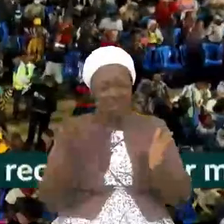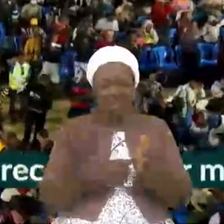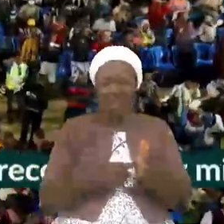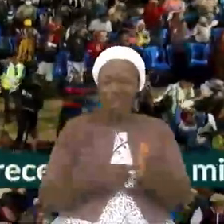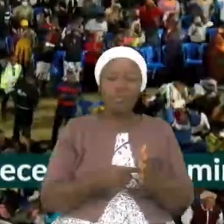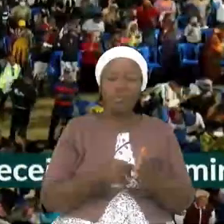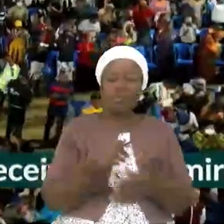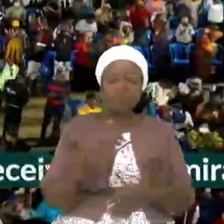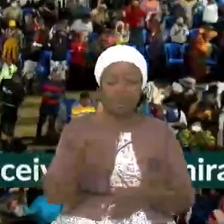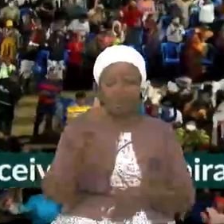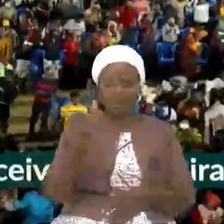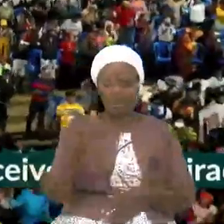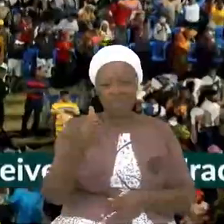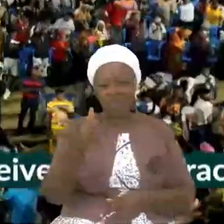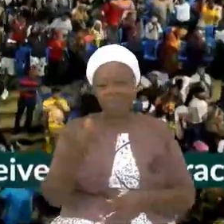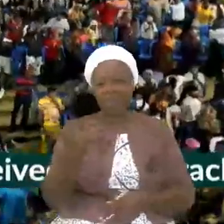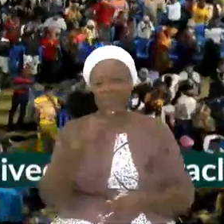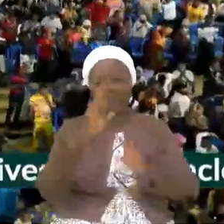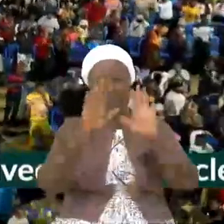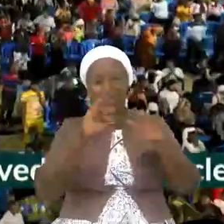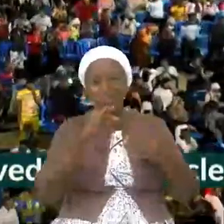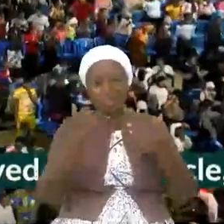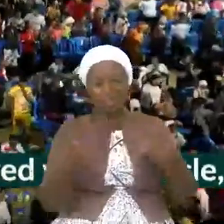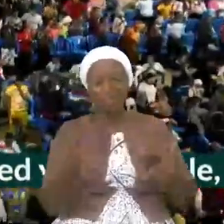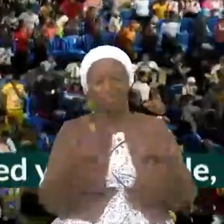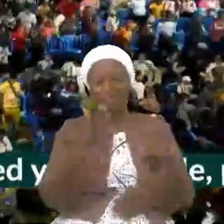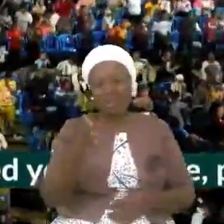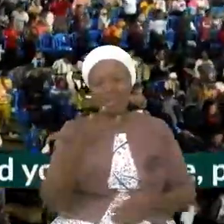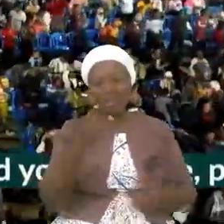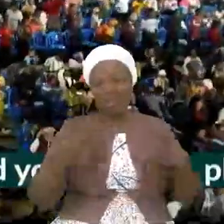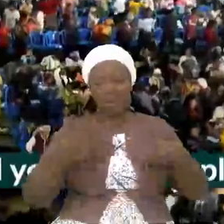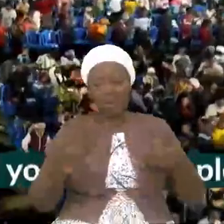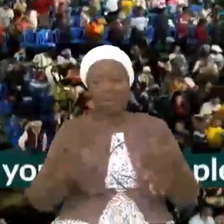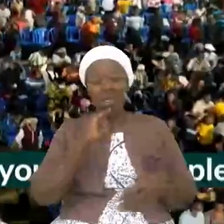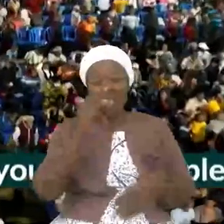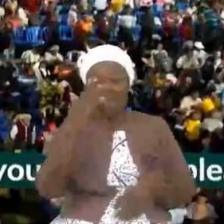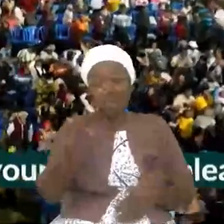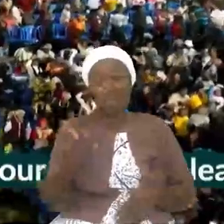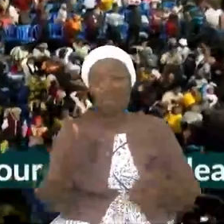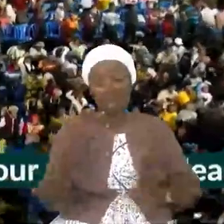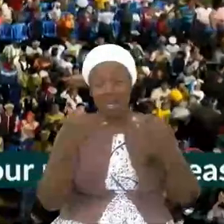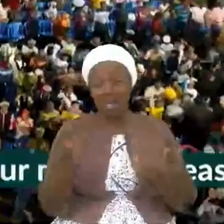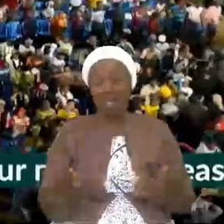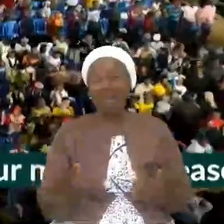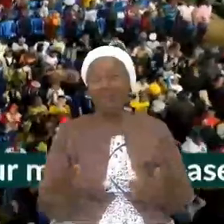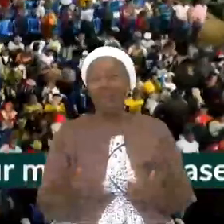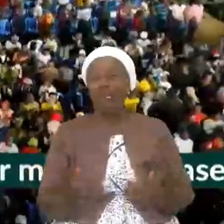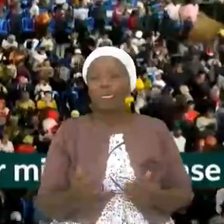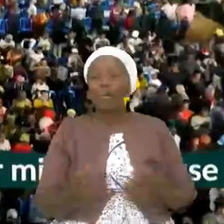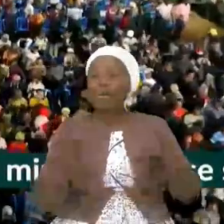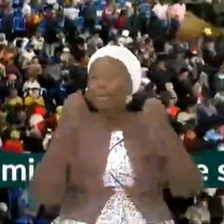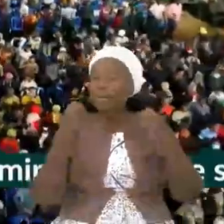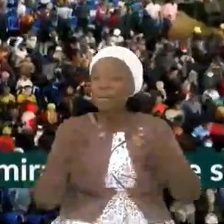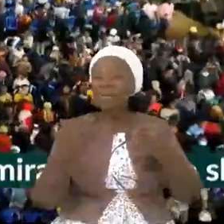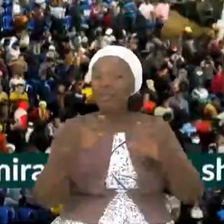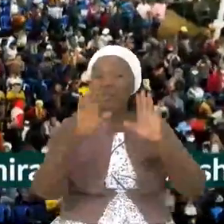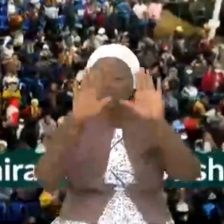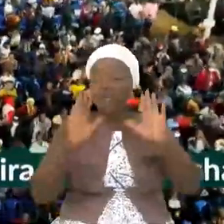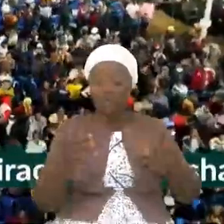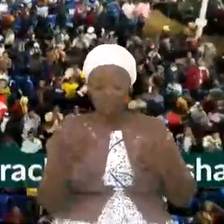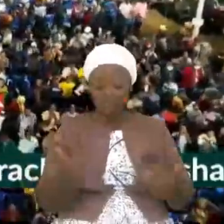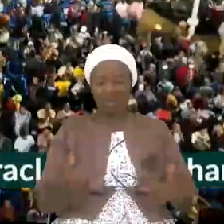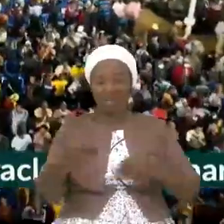Examine-toi maintenant. Ton miracle est là maintenant. Ta guérison est là maintenant. Plusieurs miracles